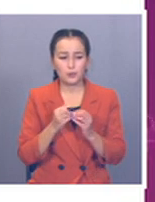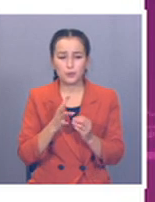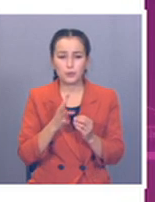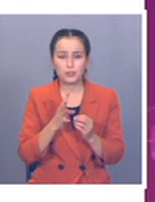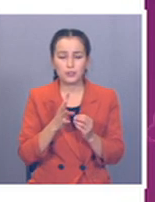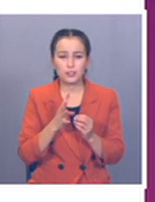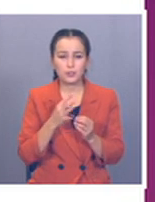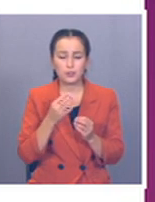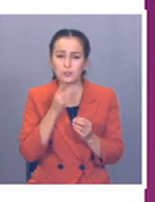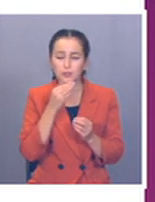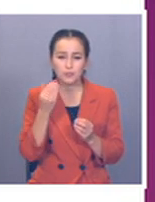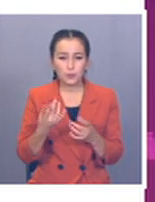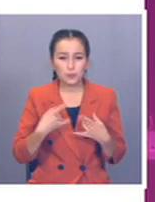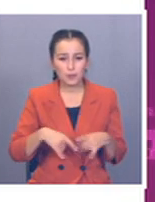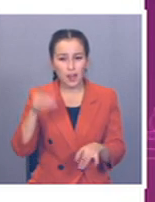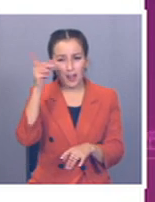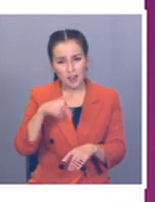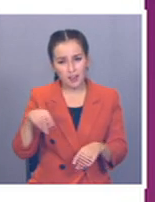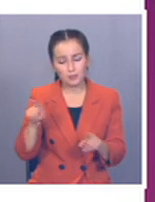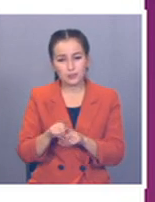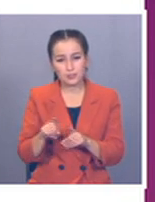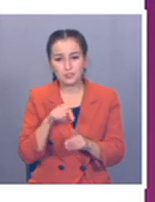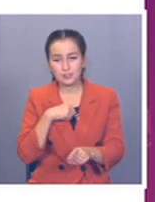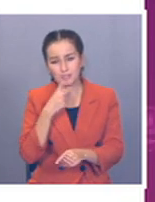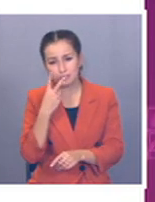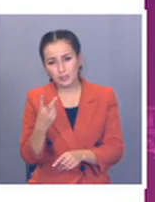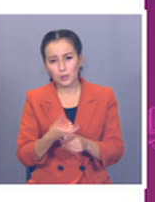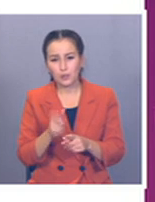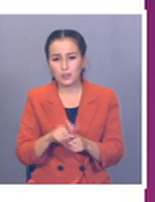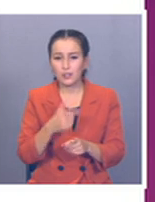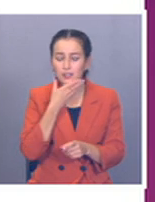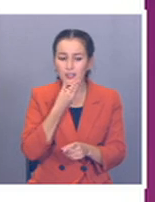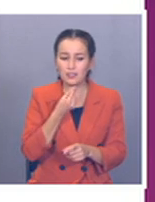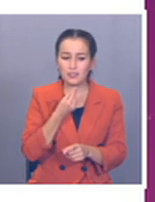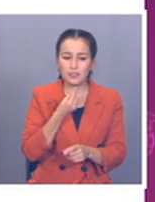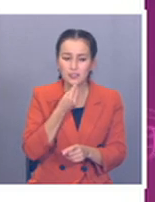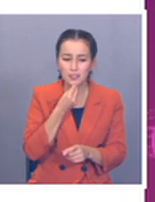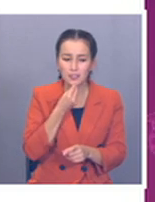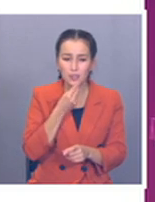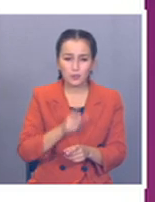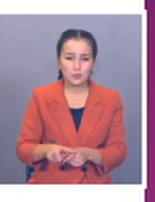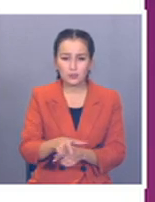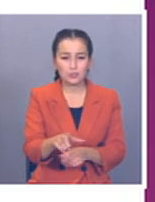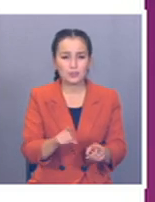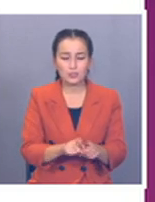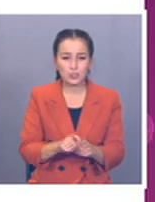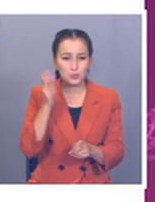сияқтымын. Саған қарасам, суы біткен көлдей, қарамайы біткен шелектейсің.